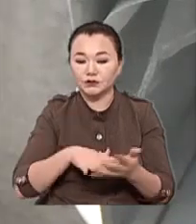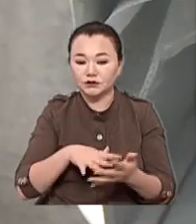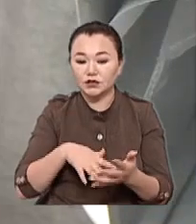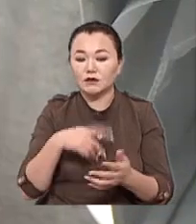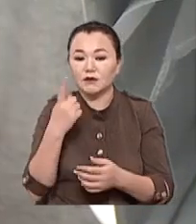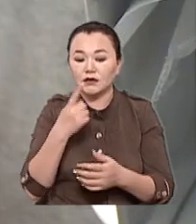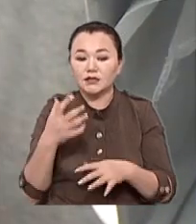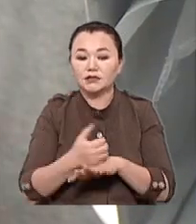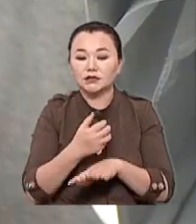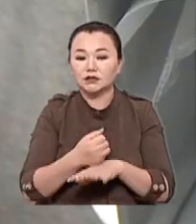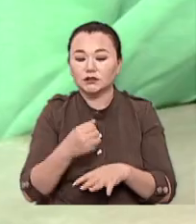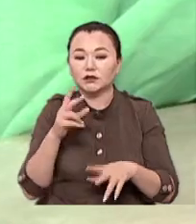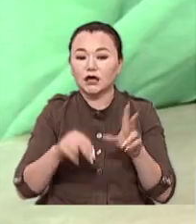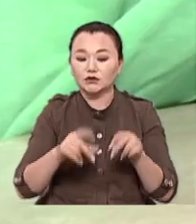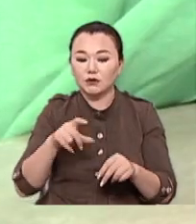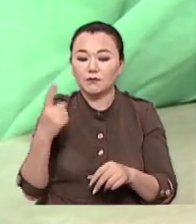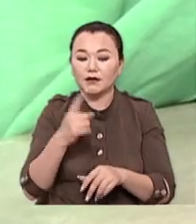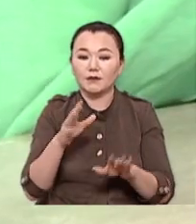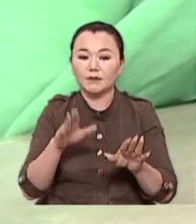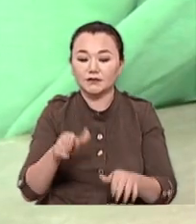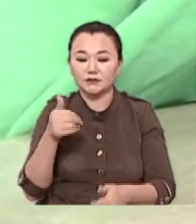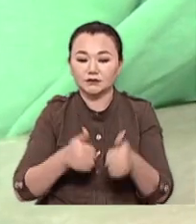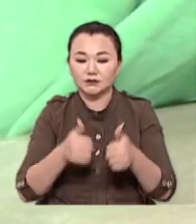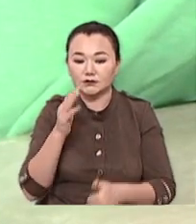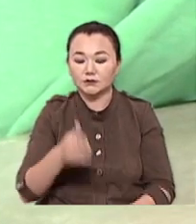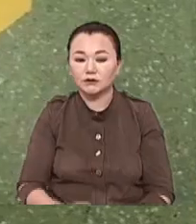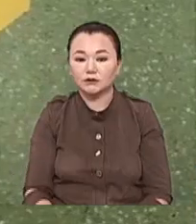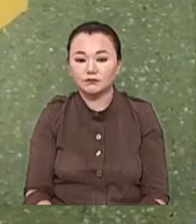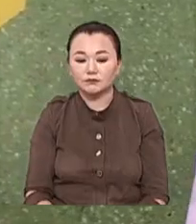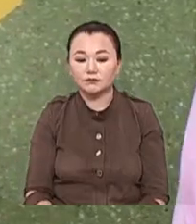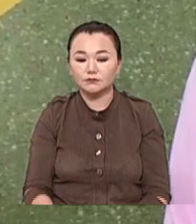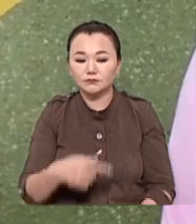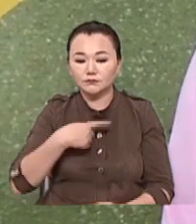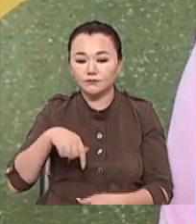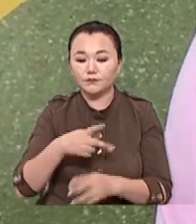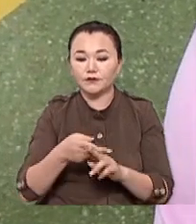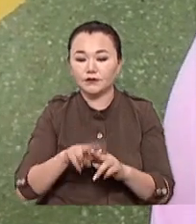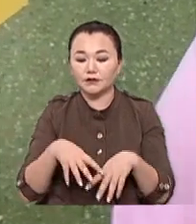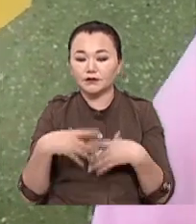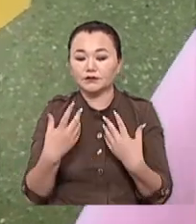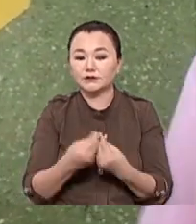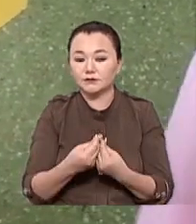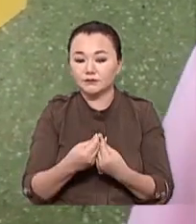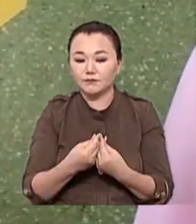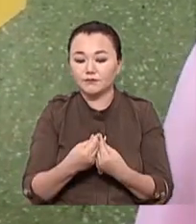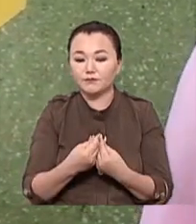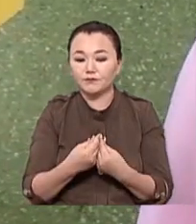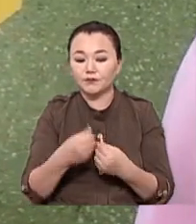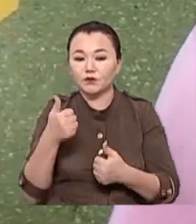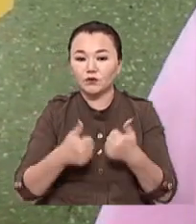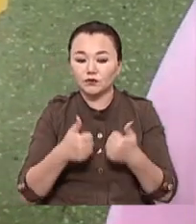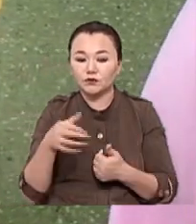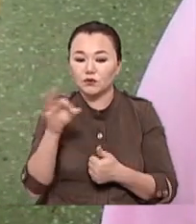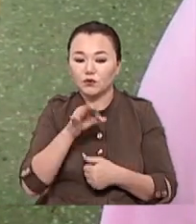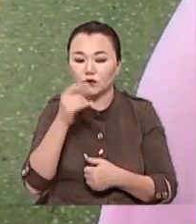кезеңнен өткен үміткерлер енді бірінші орынға таласады. Біз осы отбасылық конкурс